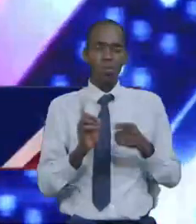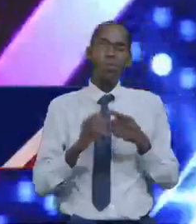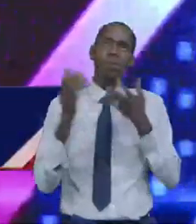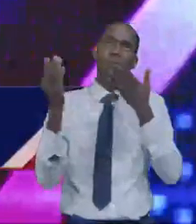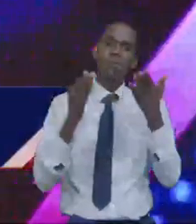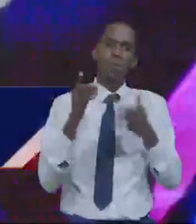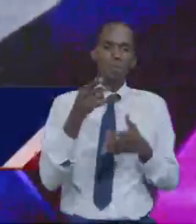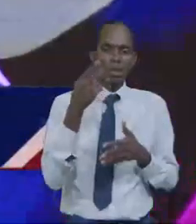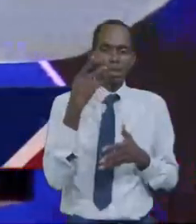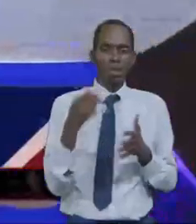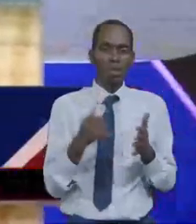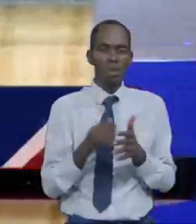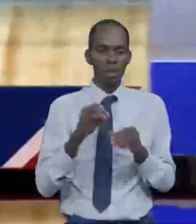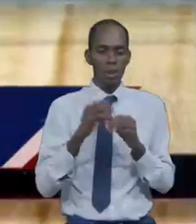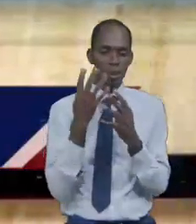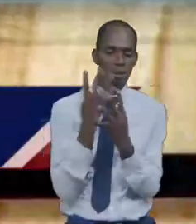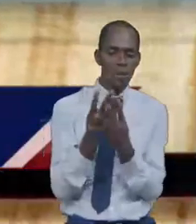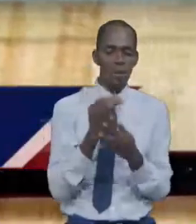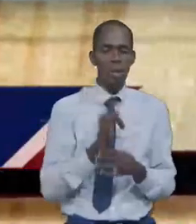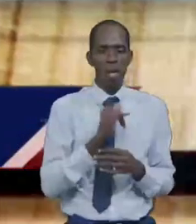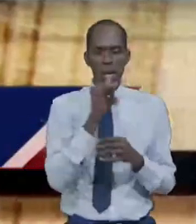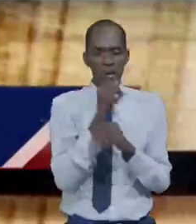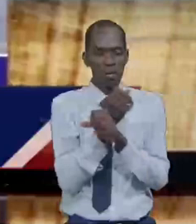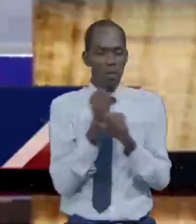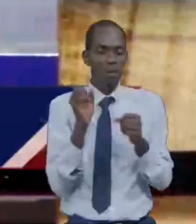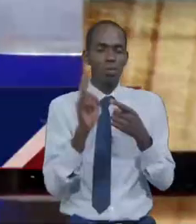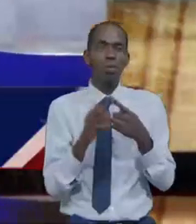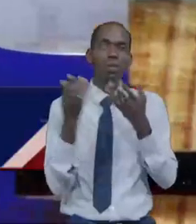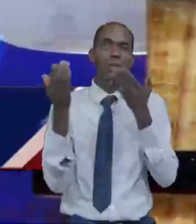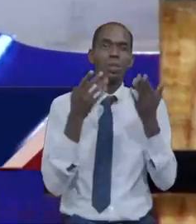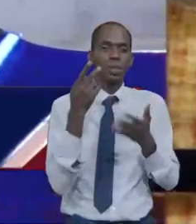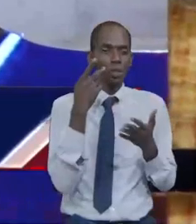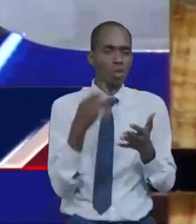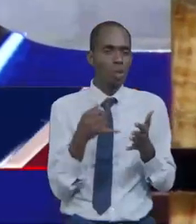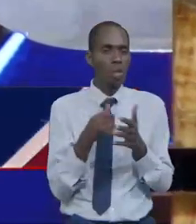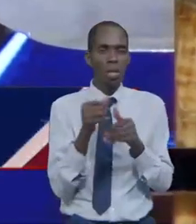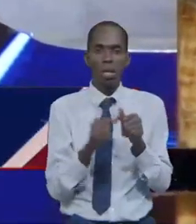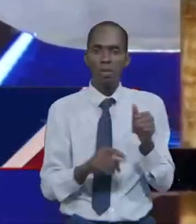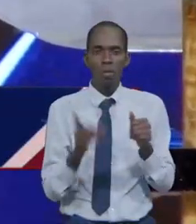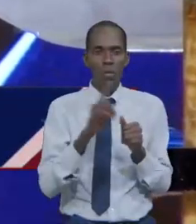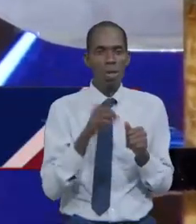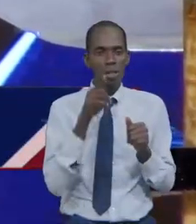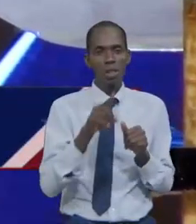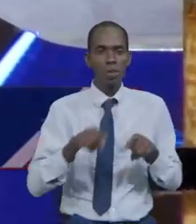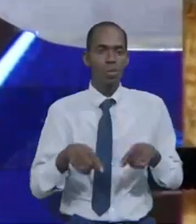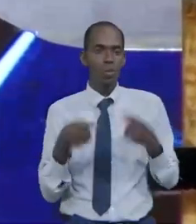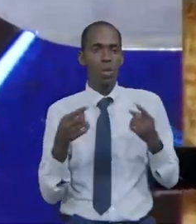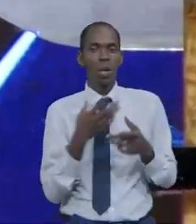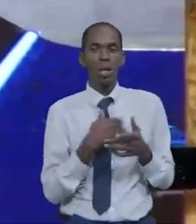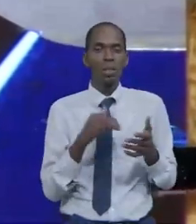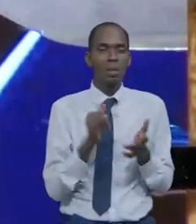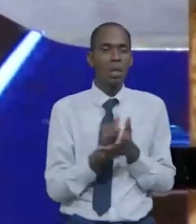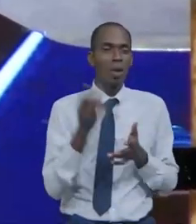pour servir, on le voit dans la prison, je suis sauvé pour servir, on le voit partout où il se rendait, et c'est